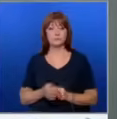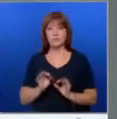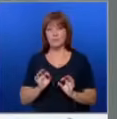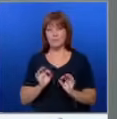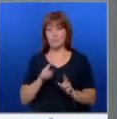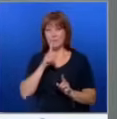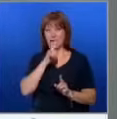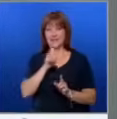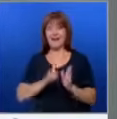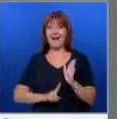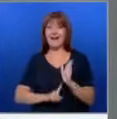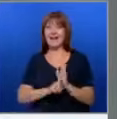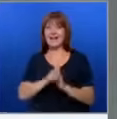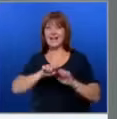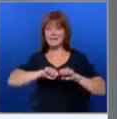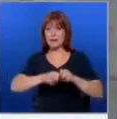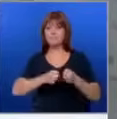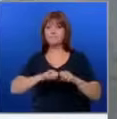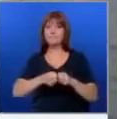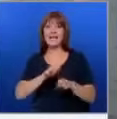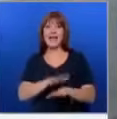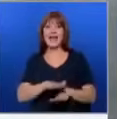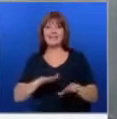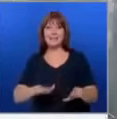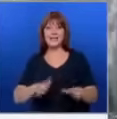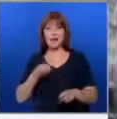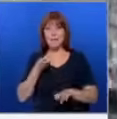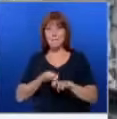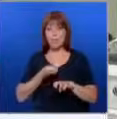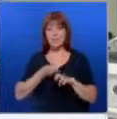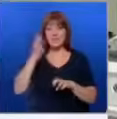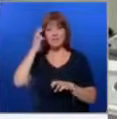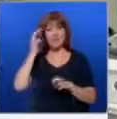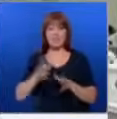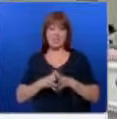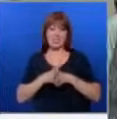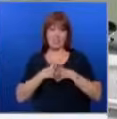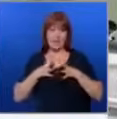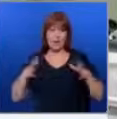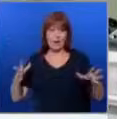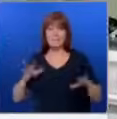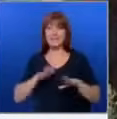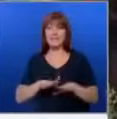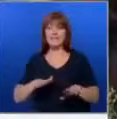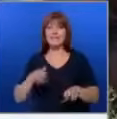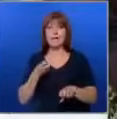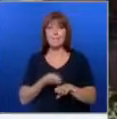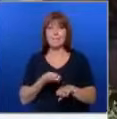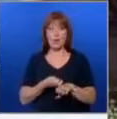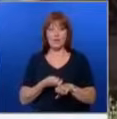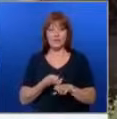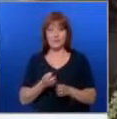Момента, в който ракета поразява детската болница Охмадет в Киев, най-голямото педиатрично заведение в Украина.